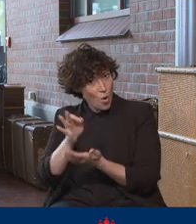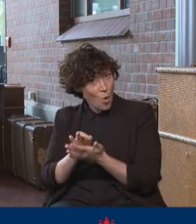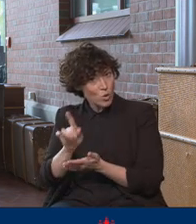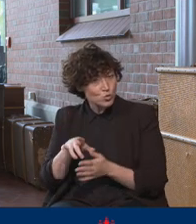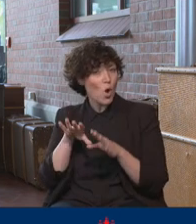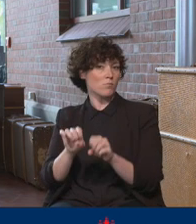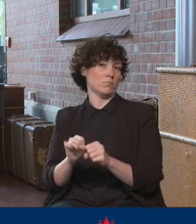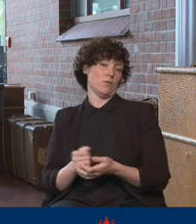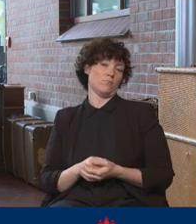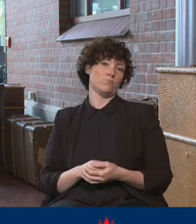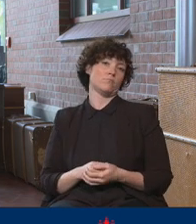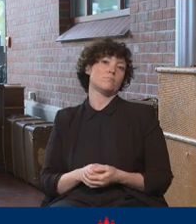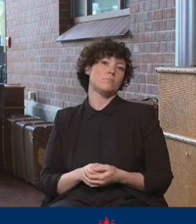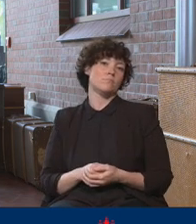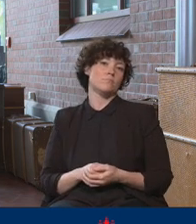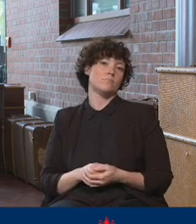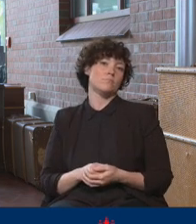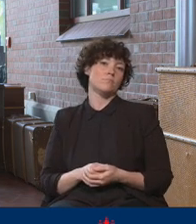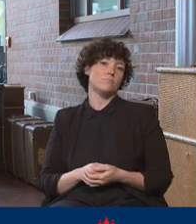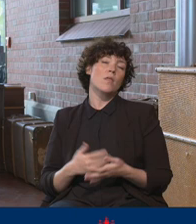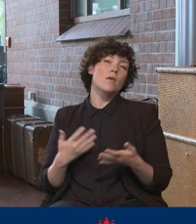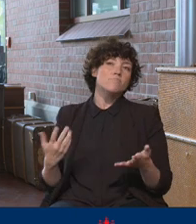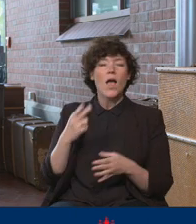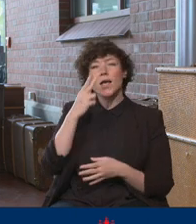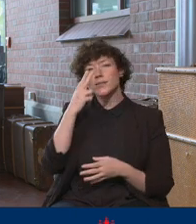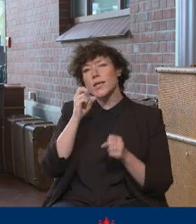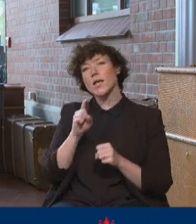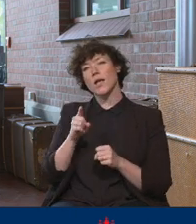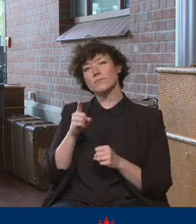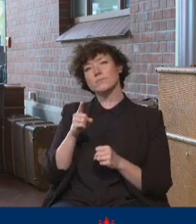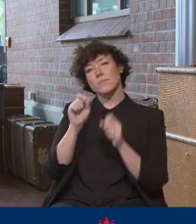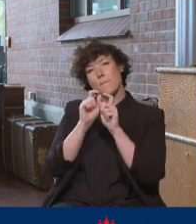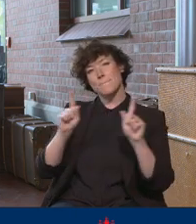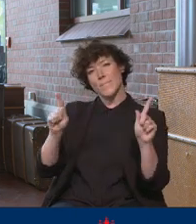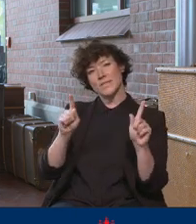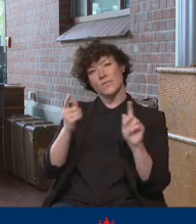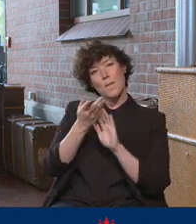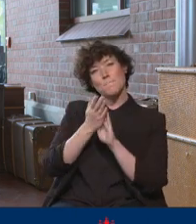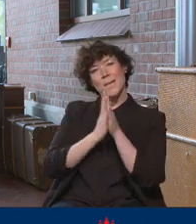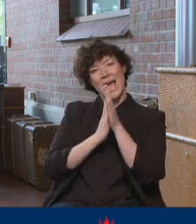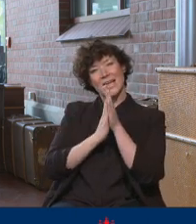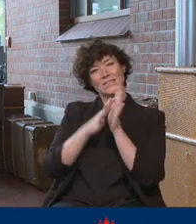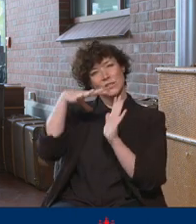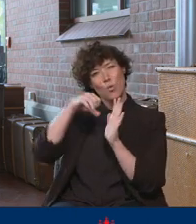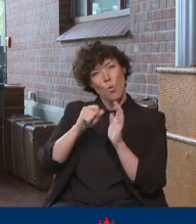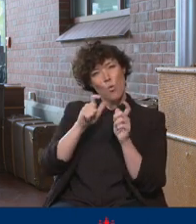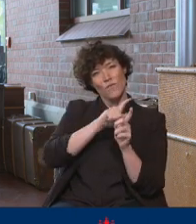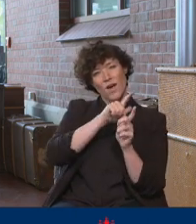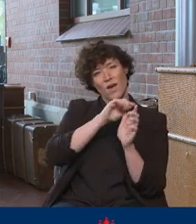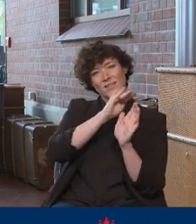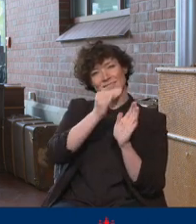erhalten bleiben man sieht hier vielleicht im ansatz wie das gedacht ist an diesem brand so vergleich an geschmiegt ist ein kleiner